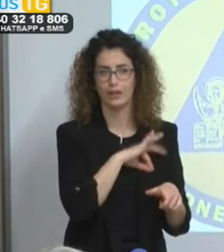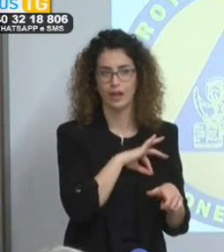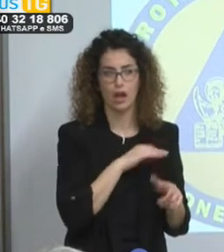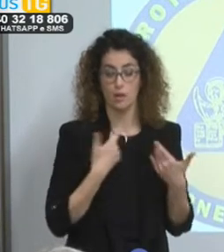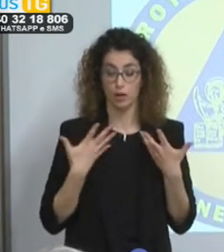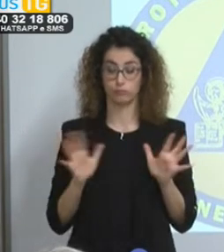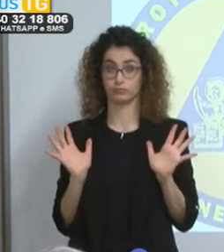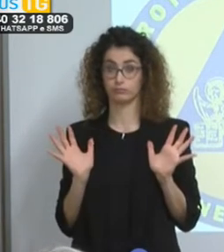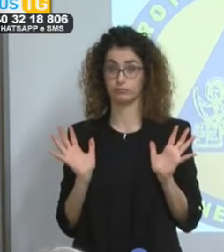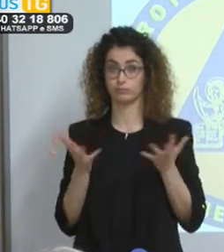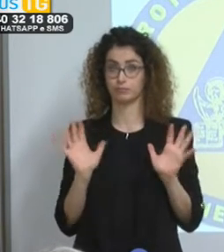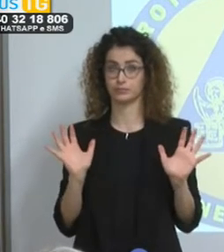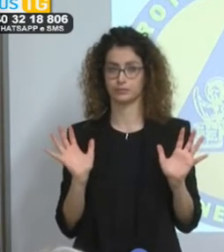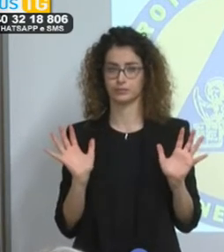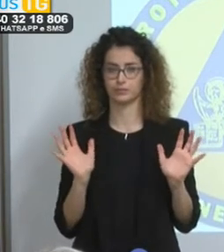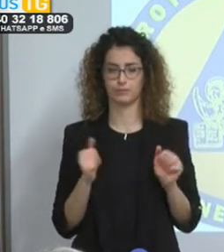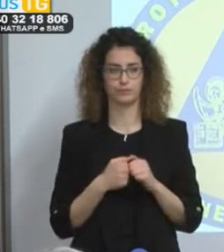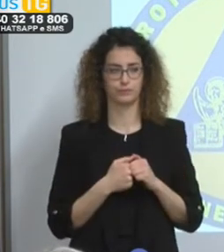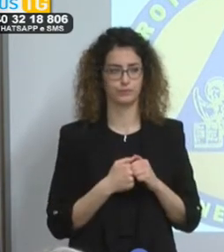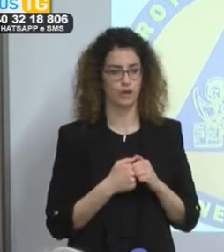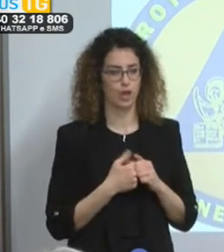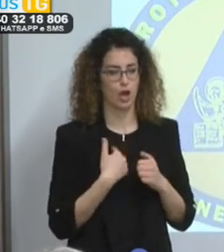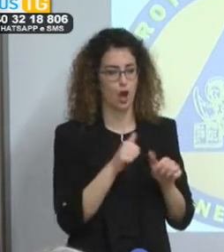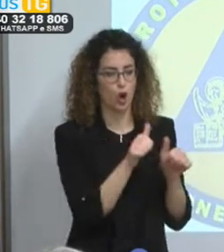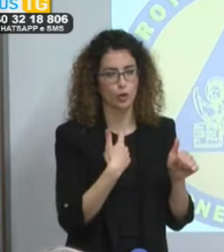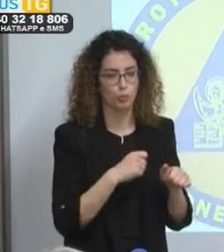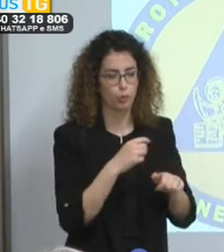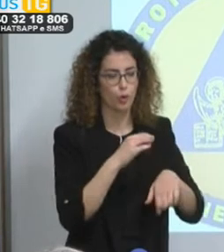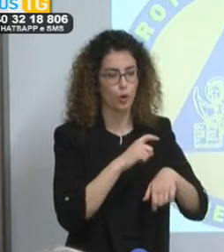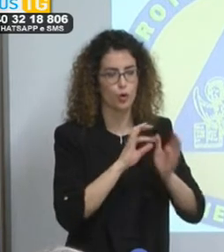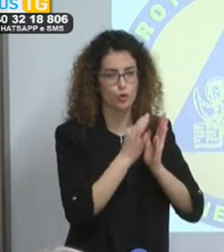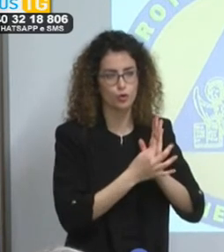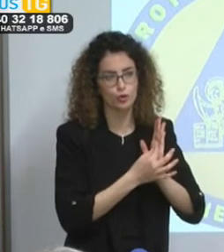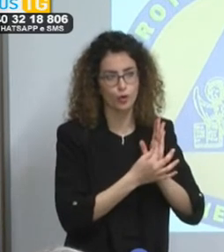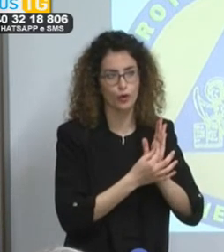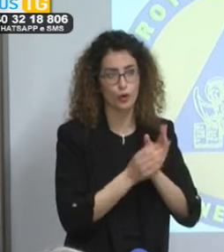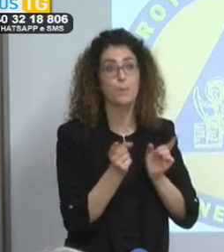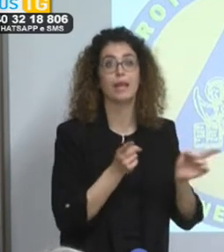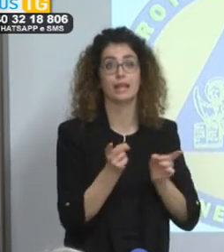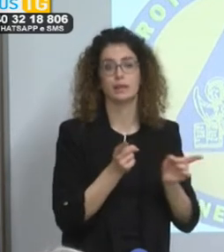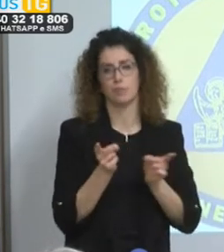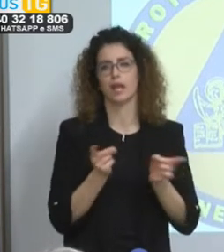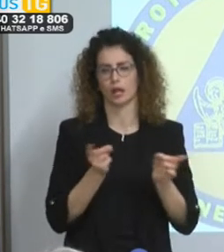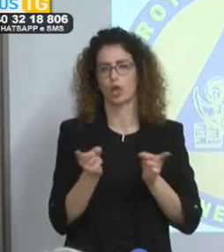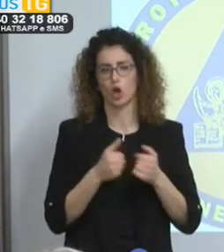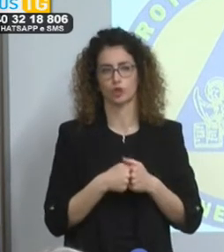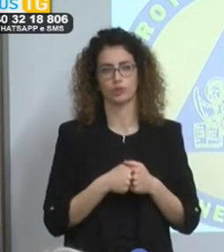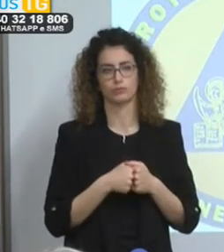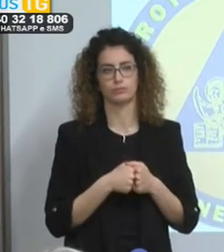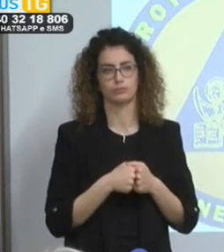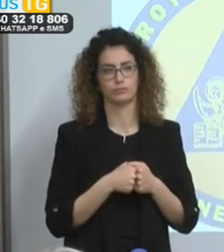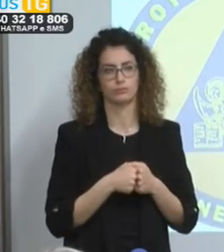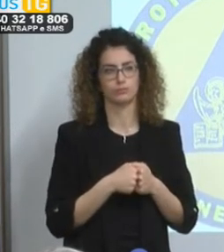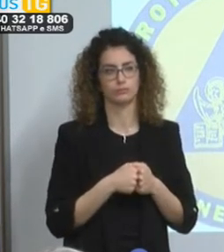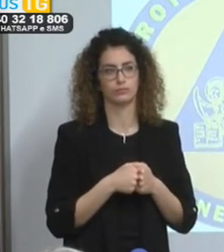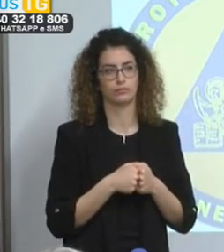di noi potrebbe avere la data di quando finalmente ci vaccinate, è così? Sì, il periodo. Il periodo?